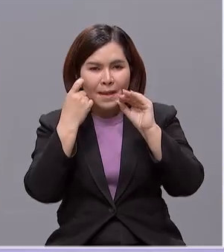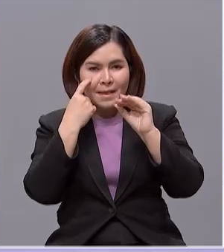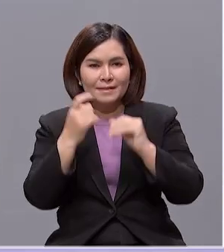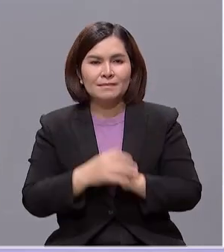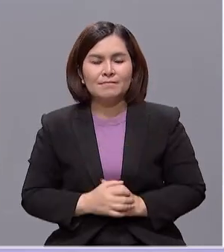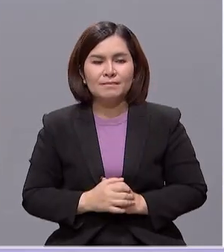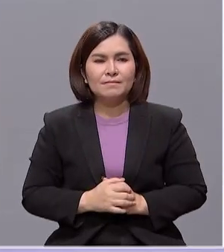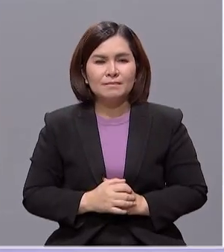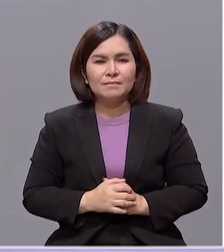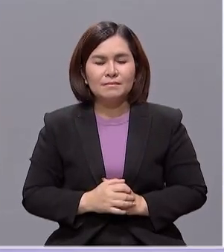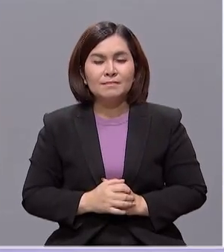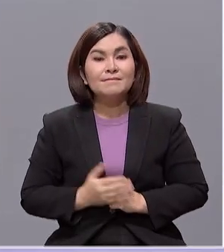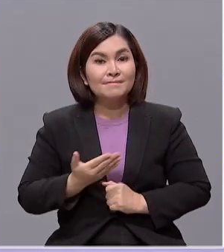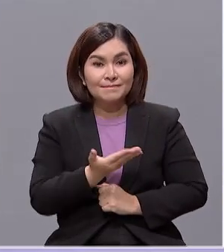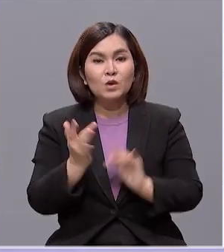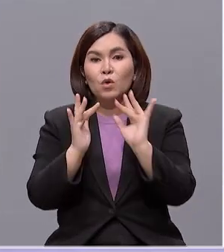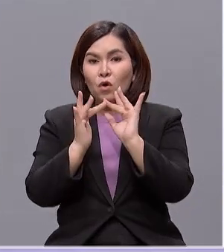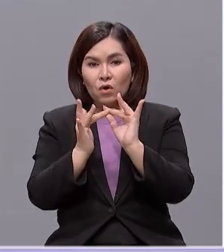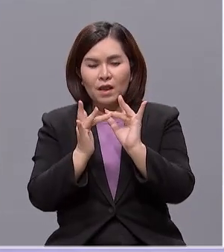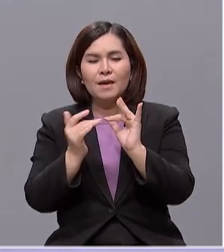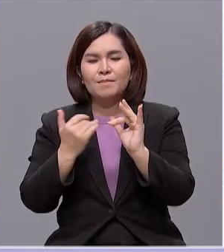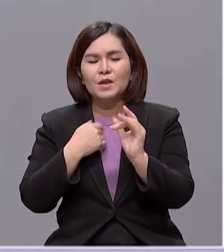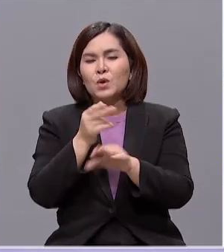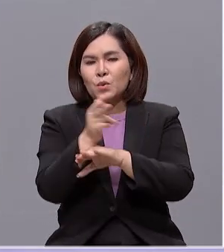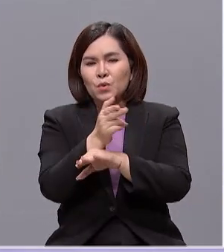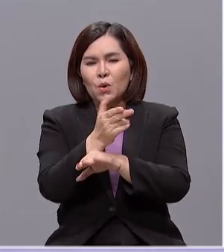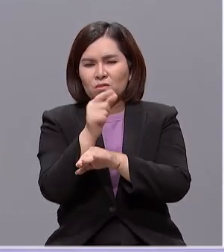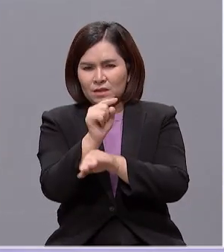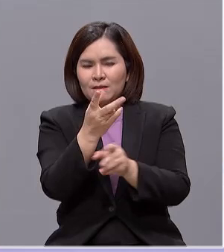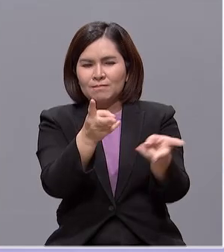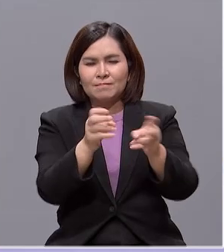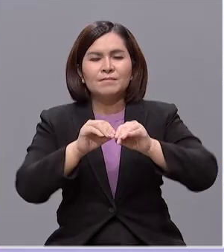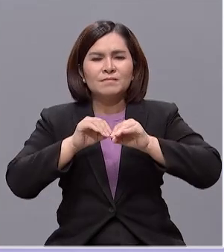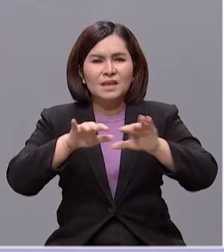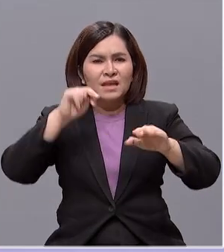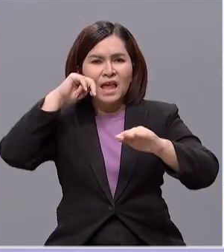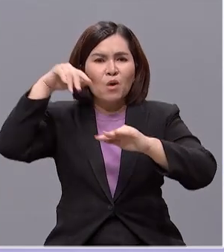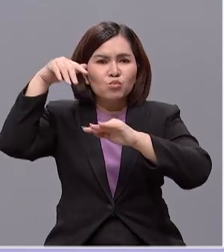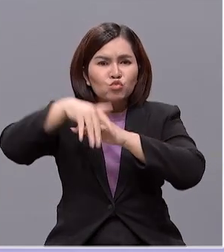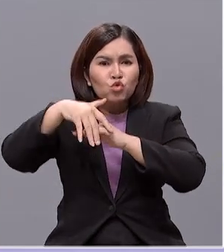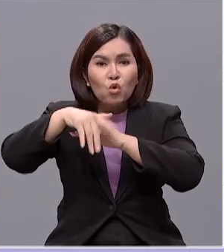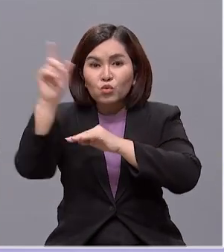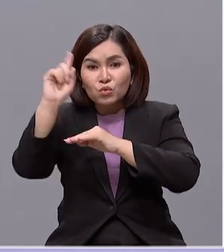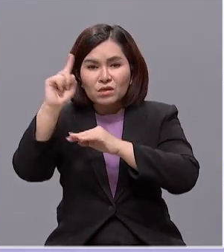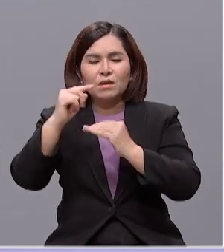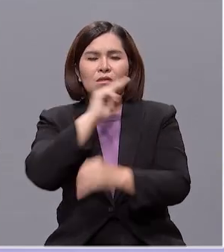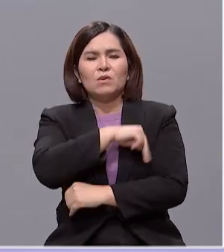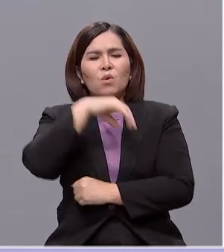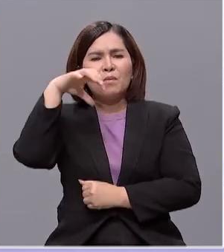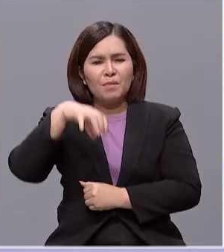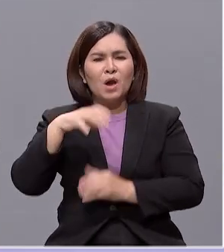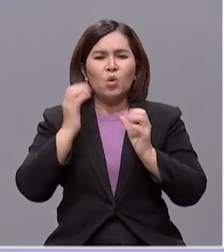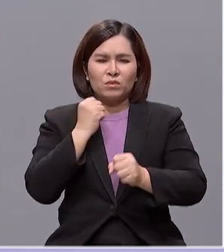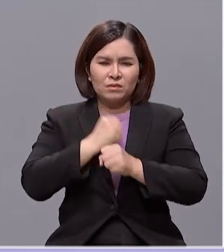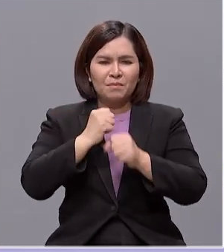คุณผู้ชมคะในโลกออนไลน์ในโซเชียลมีการแชร์คลิปๆนี้น้ำตกมันตกกลางโรงพยาบาลบรรดา